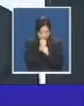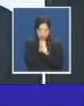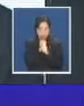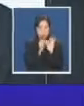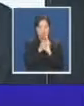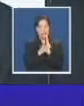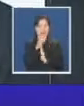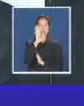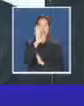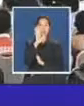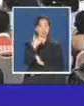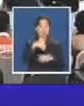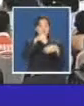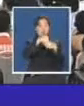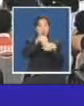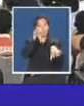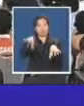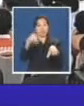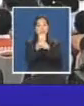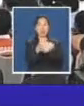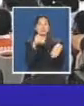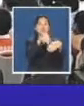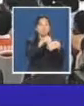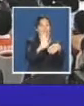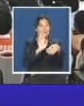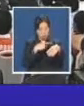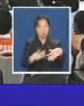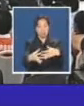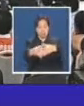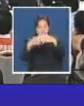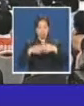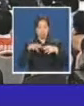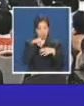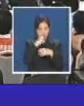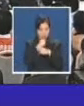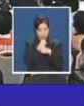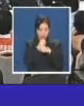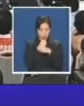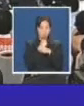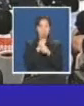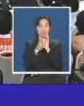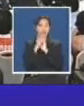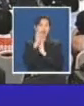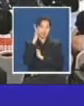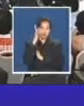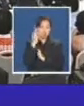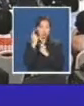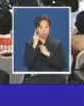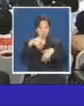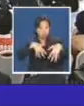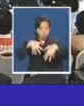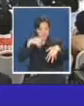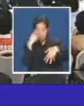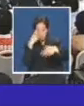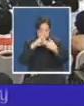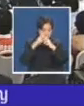อาทิตย์นะครับแล้วก็ได้เข้าไปพบปะกับถ้าประชาชนซึ่งจะรับผลกระทบจากนโยบายเหล่านี้โดยตรงนะครับ